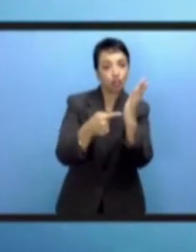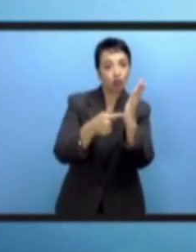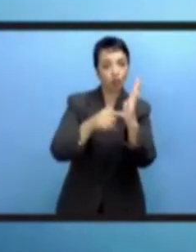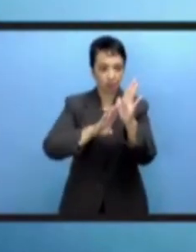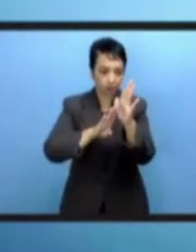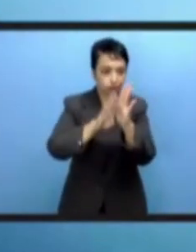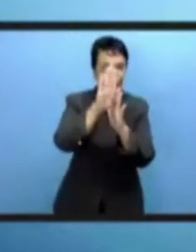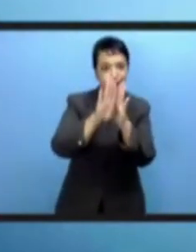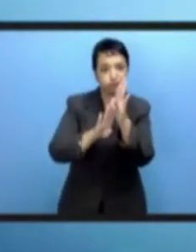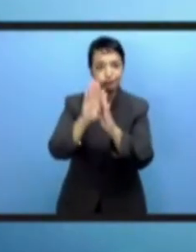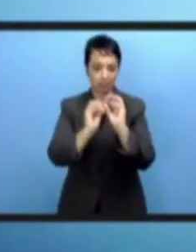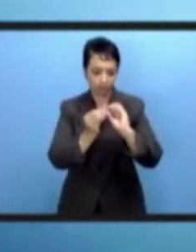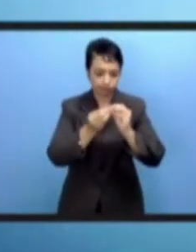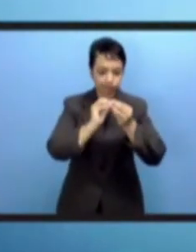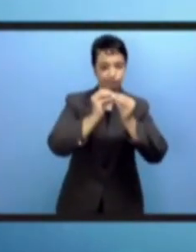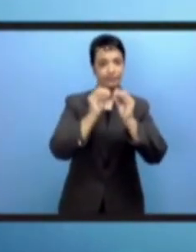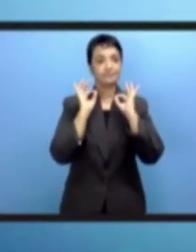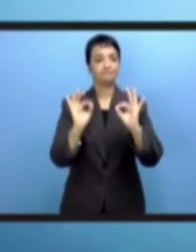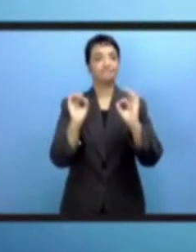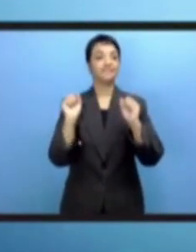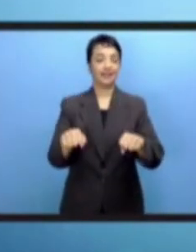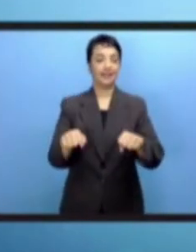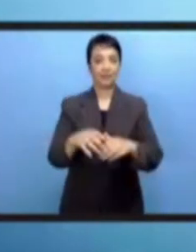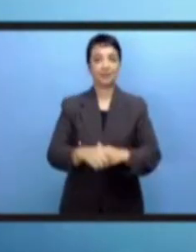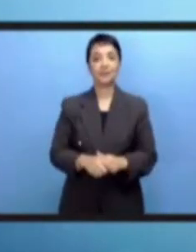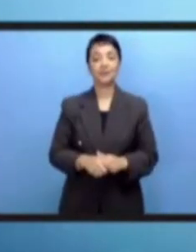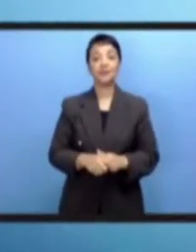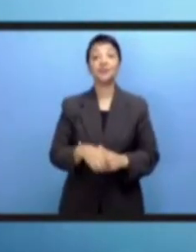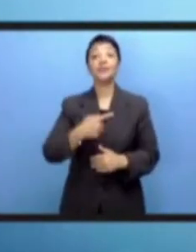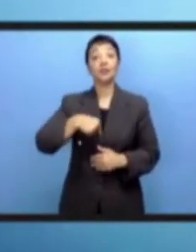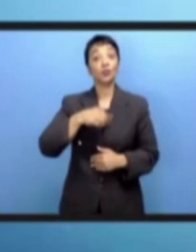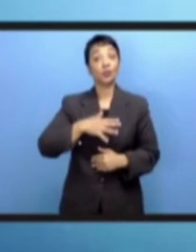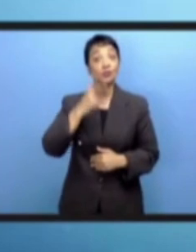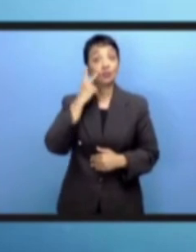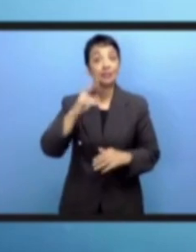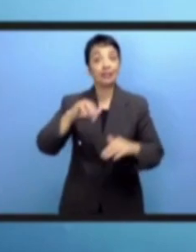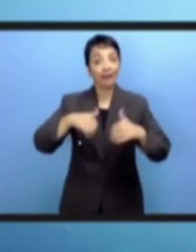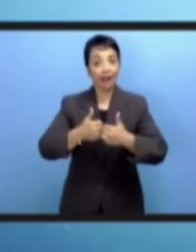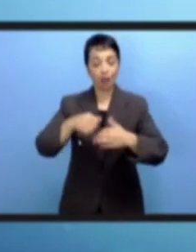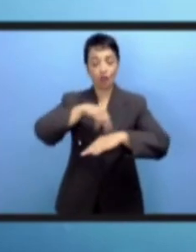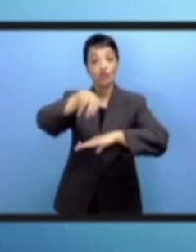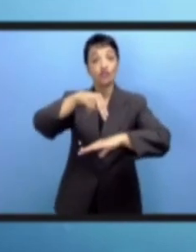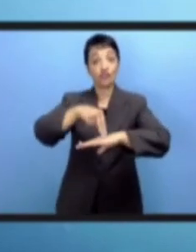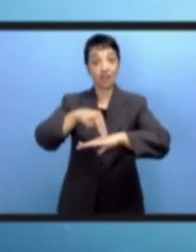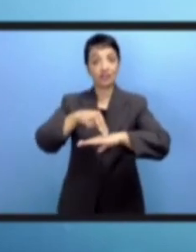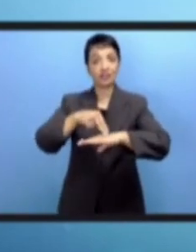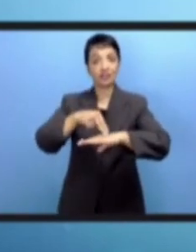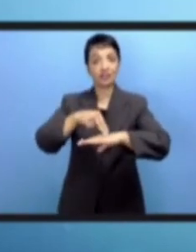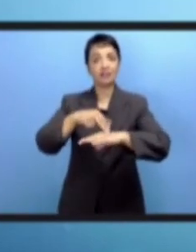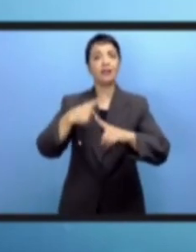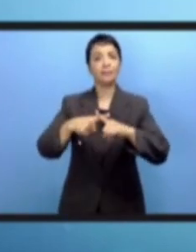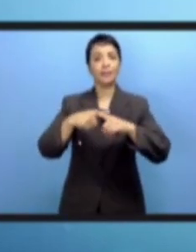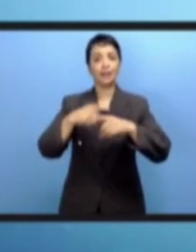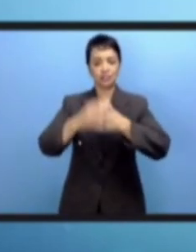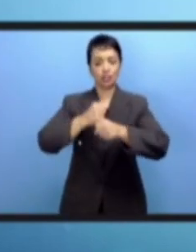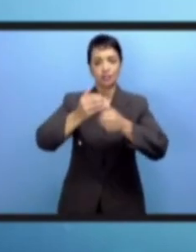возможность развиваться. Интернет создает возможности для достижения тех целей, которые мы ставим перед